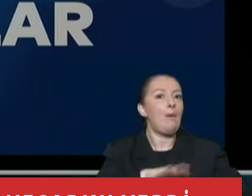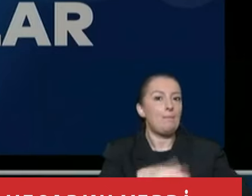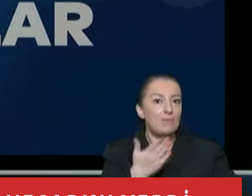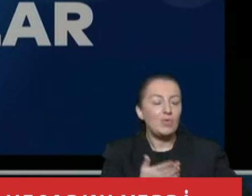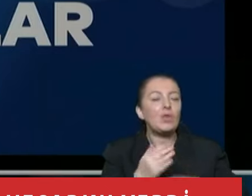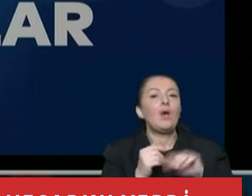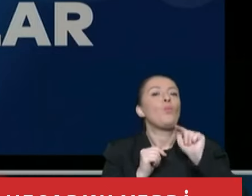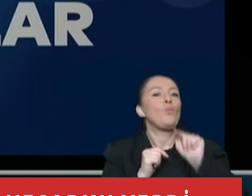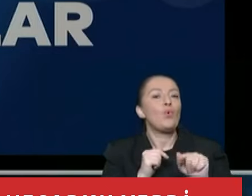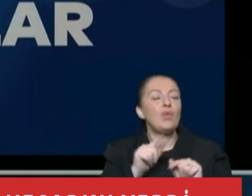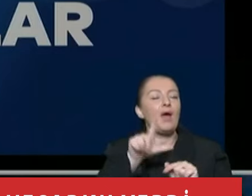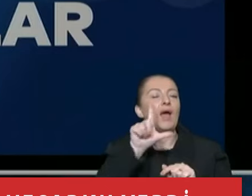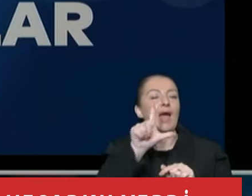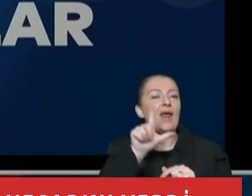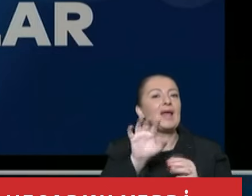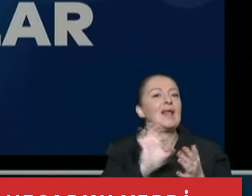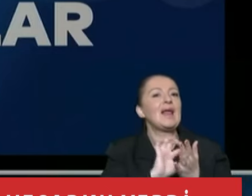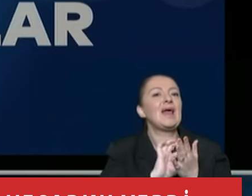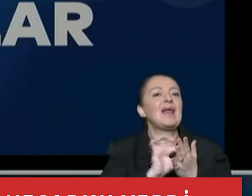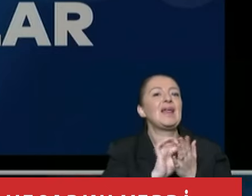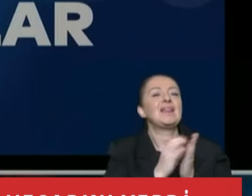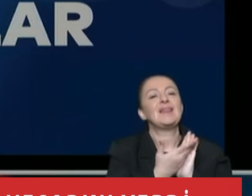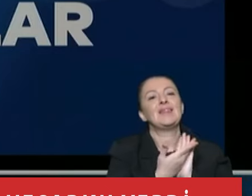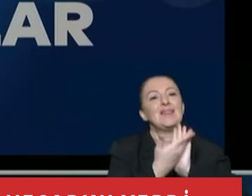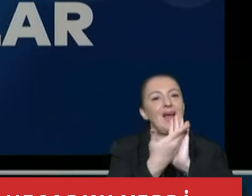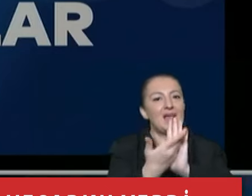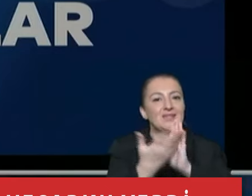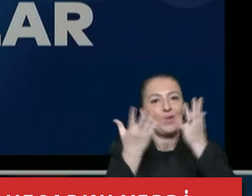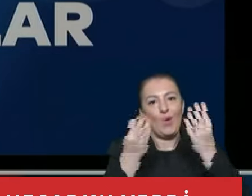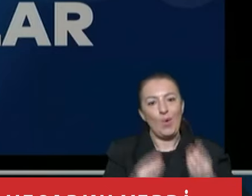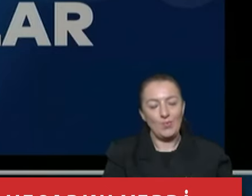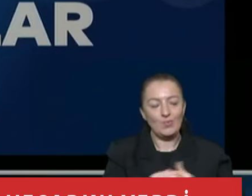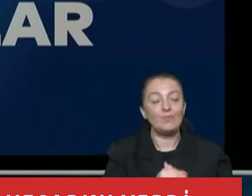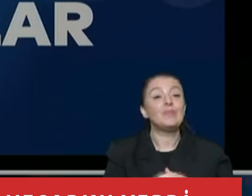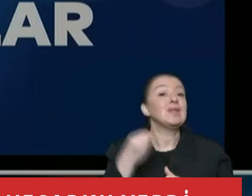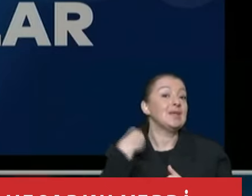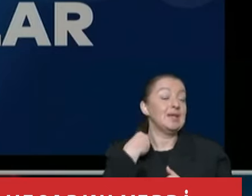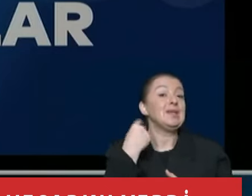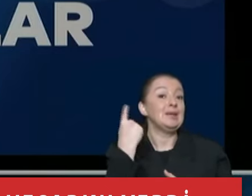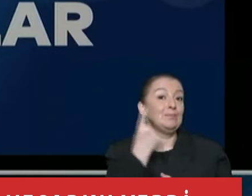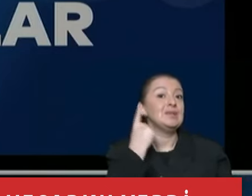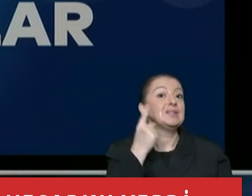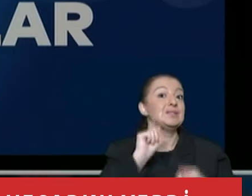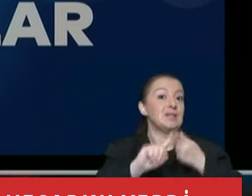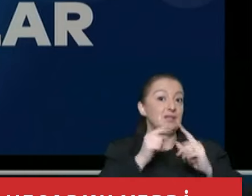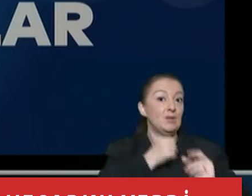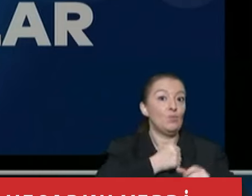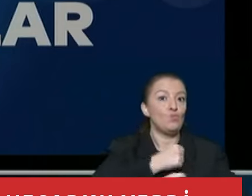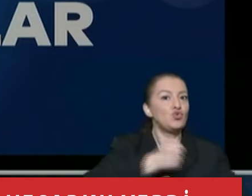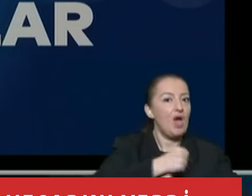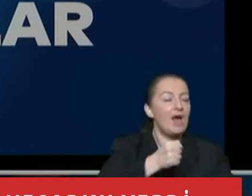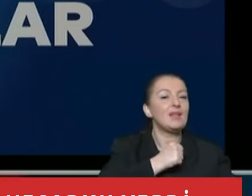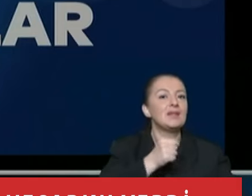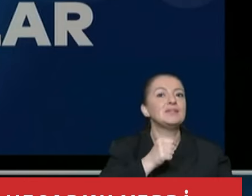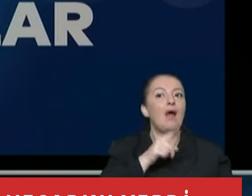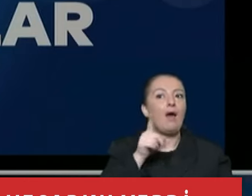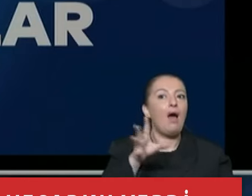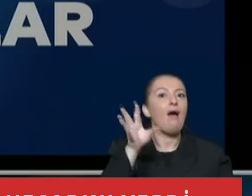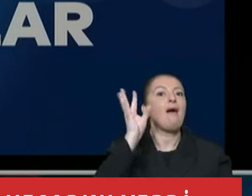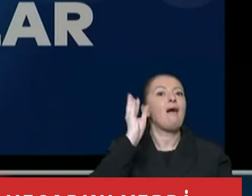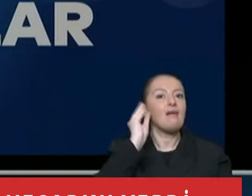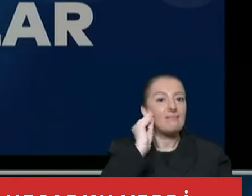durumdan gerekli dersi çıkarmalarını ve Artık yeni bir siyaset mücadele Esi ve dilini benimsemelerini